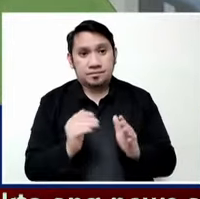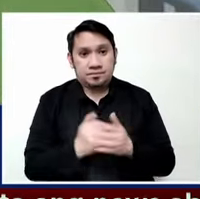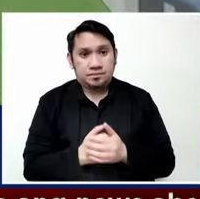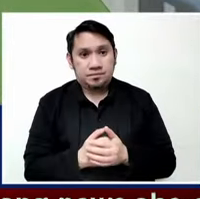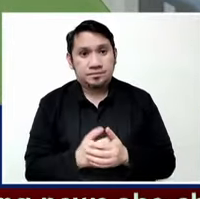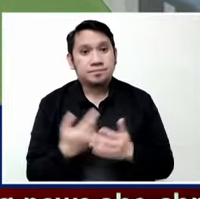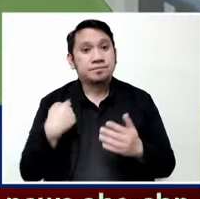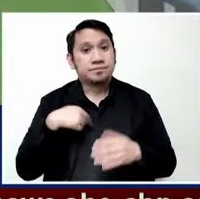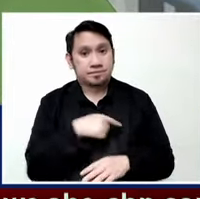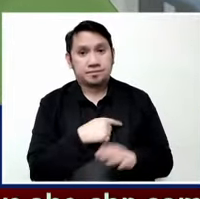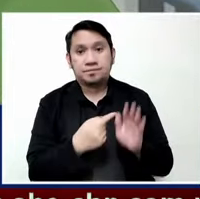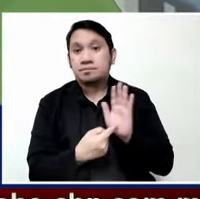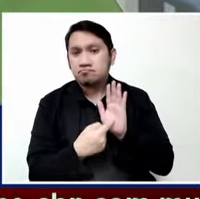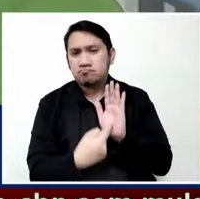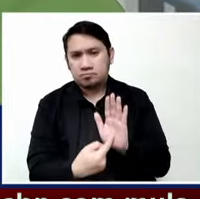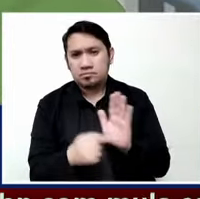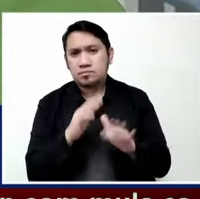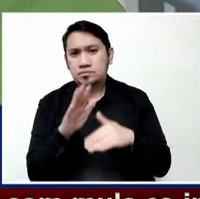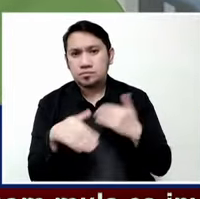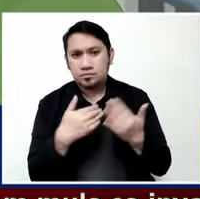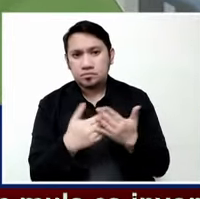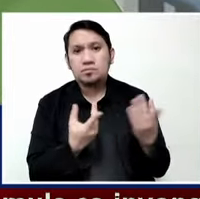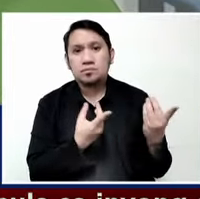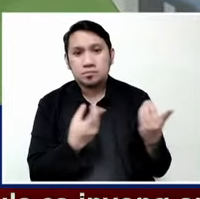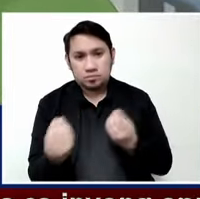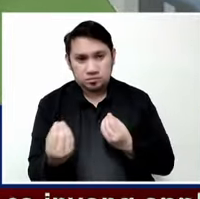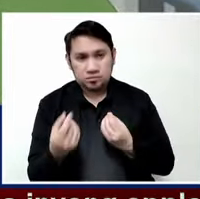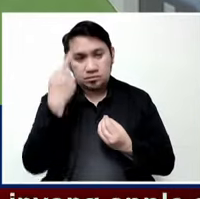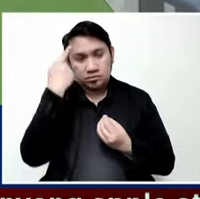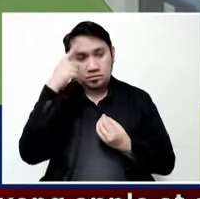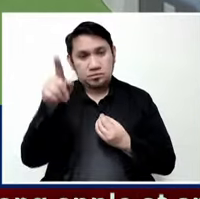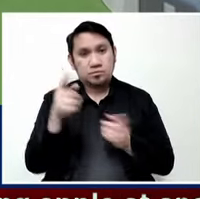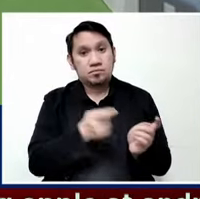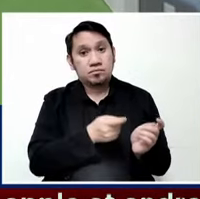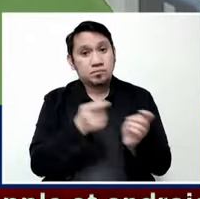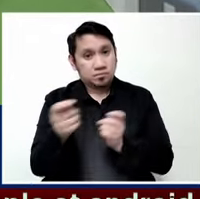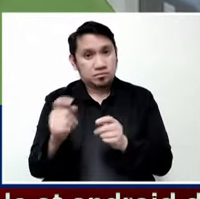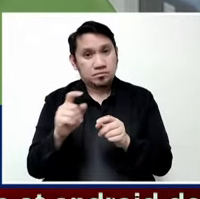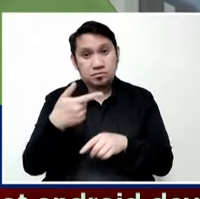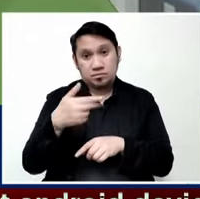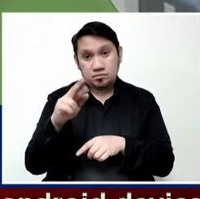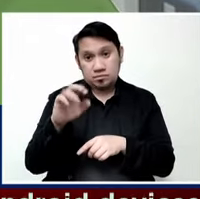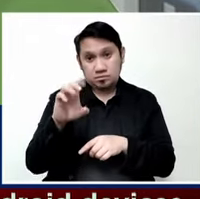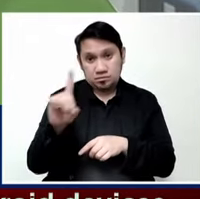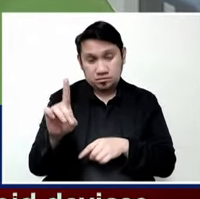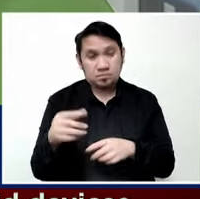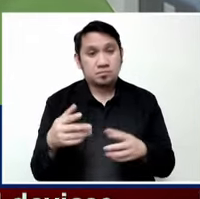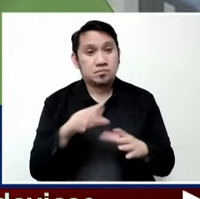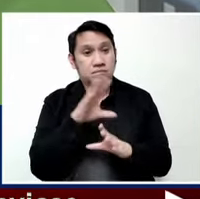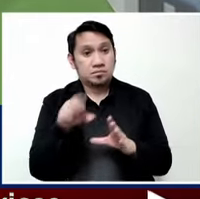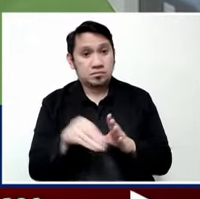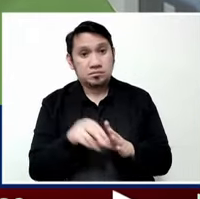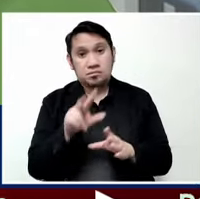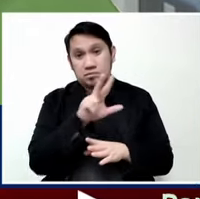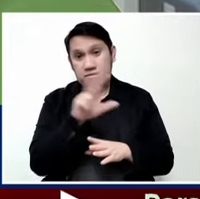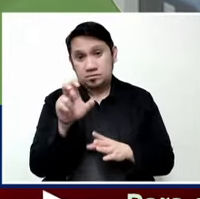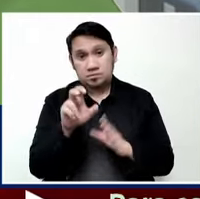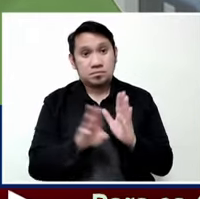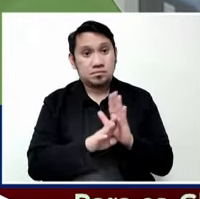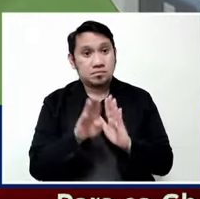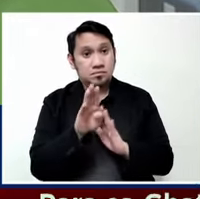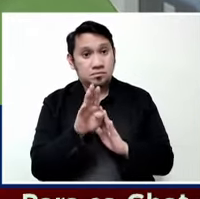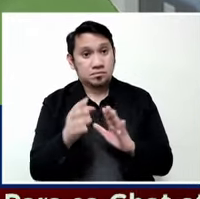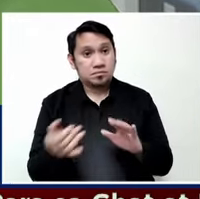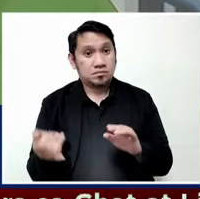Ipapakita namin ang lahat ng nagawa namin para sa transmission grid. Kasama na dyan yung 300 billion na investments namin,